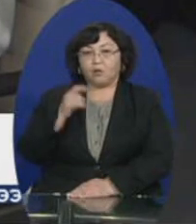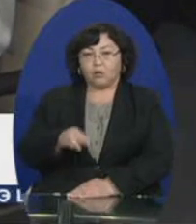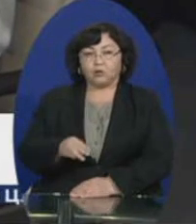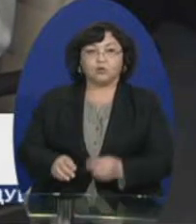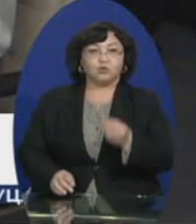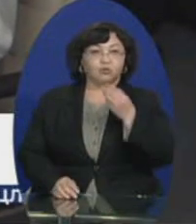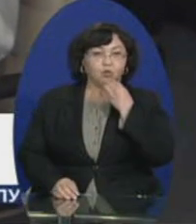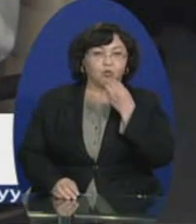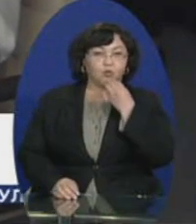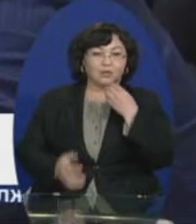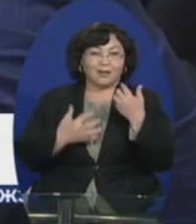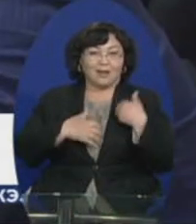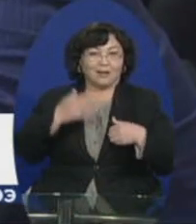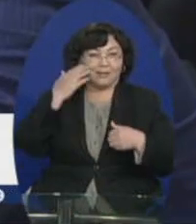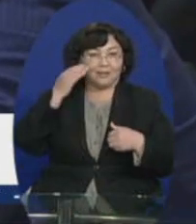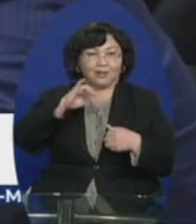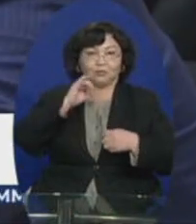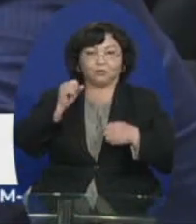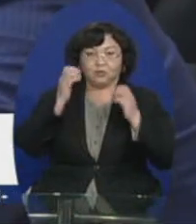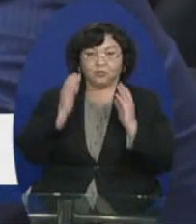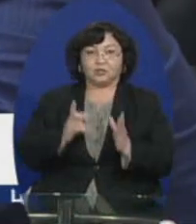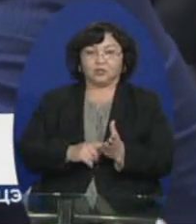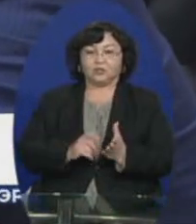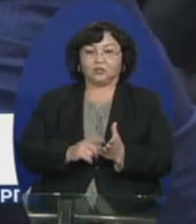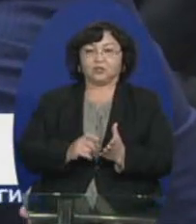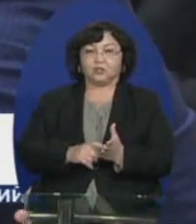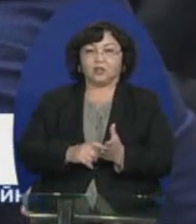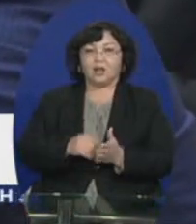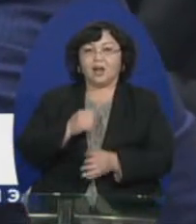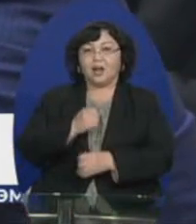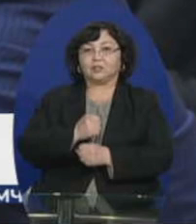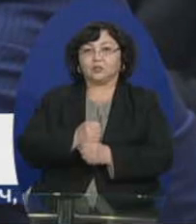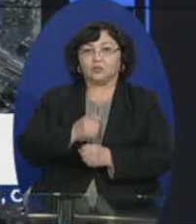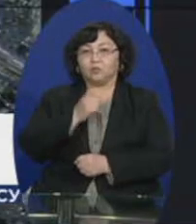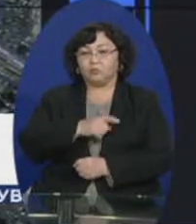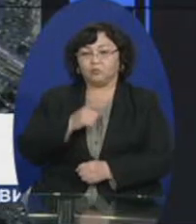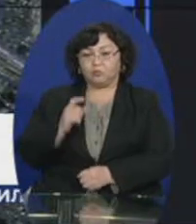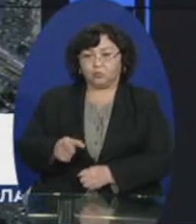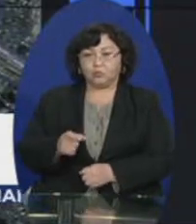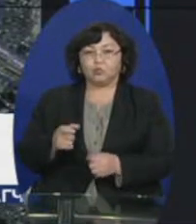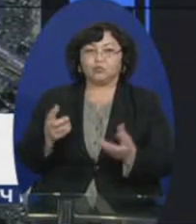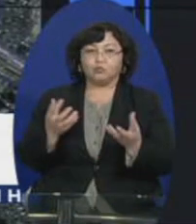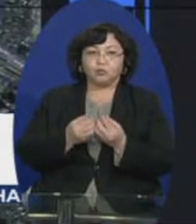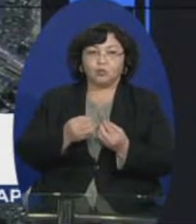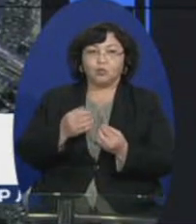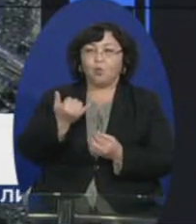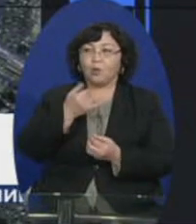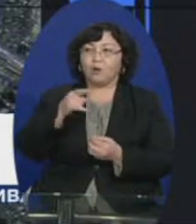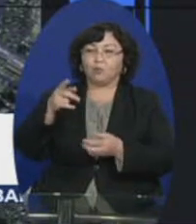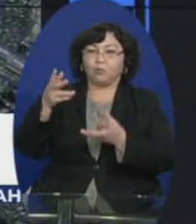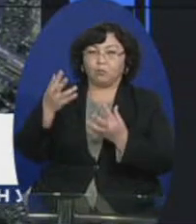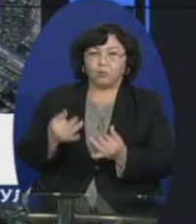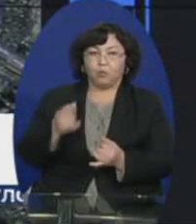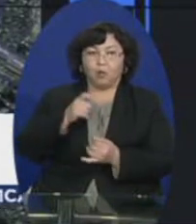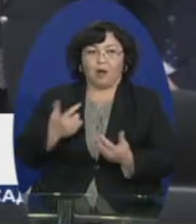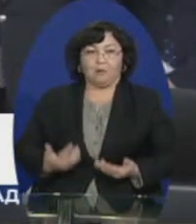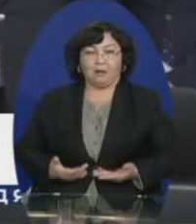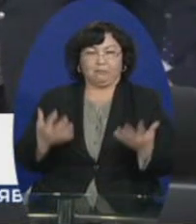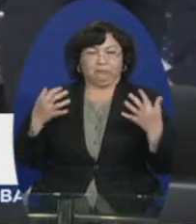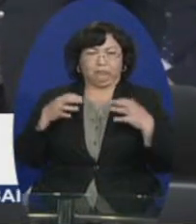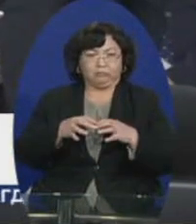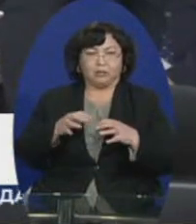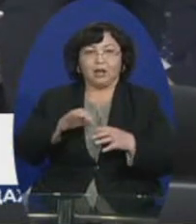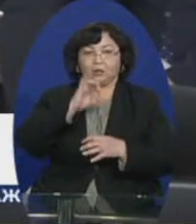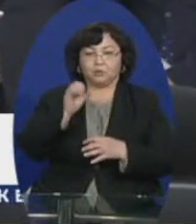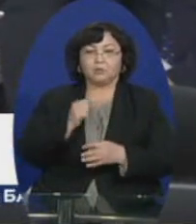ч тулгундж байгаа нийтлэг асуудлууд бий. Тухайлбал ажиллах хүчний хомсдол, уур амьсгалын өөрчлөлт, хүн амын төвлөрлийг дагсан асуудлууд бий.